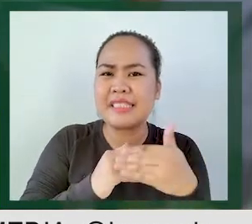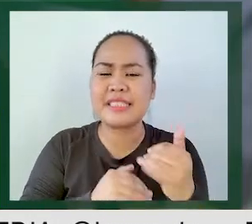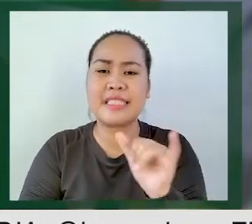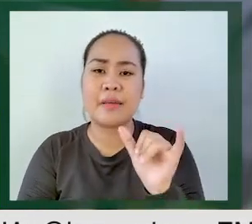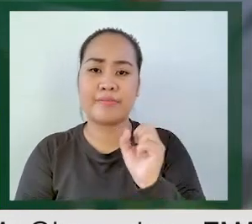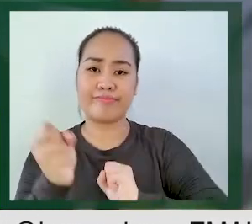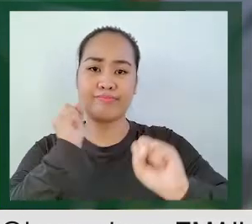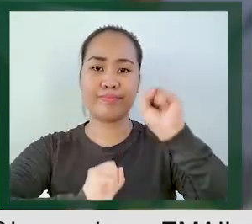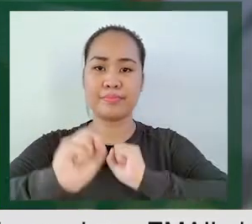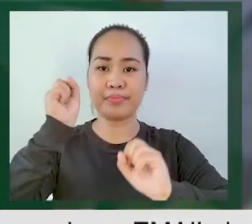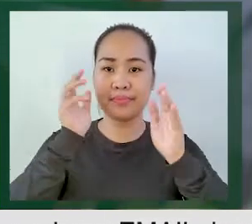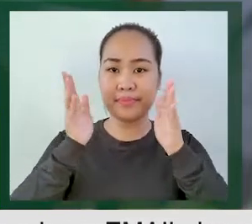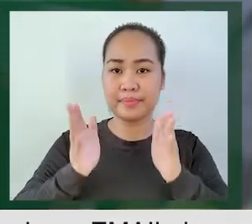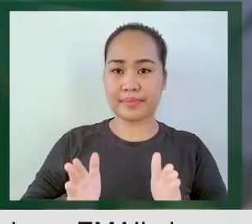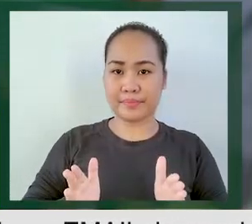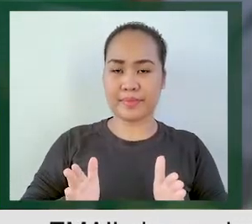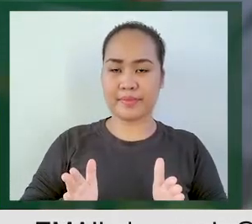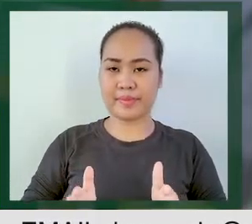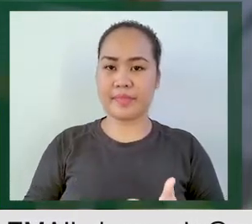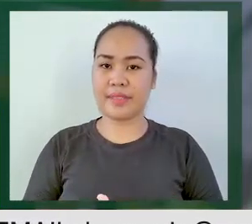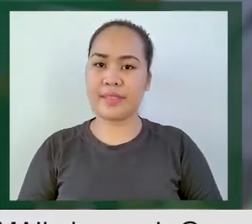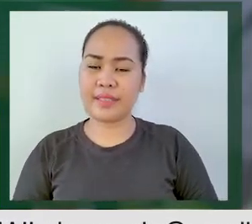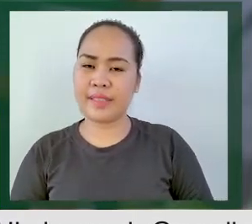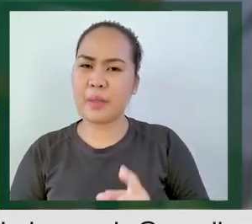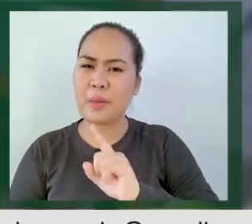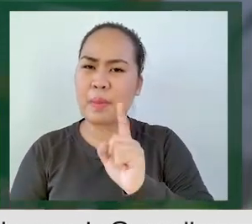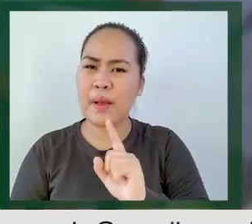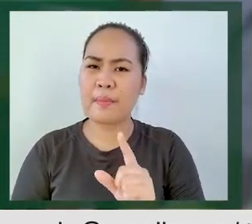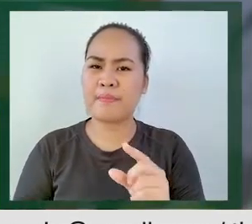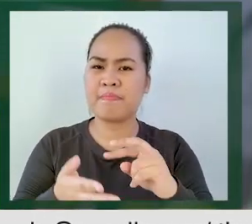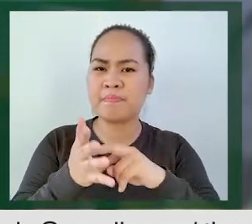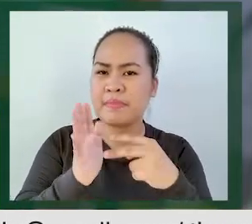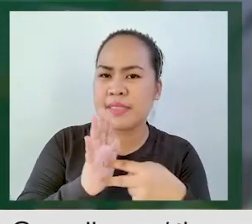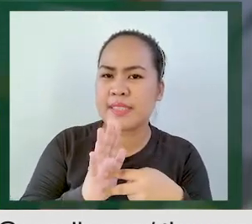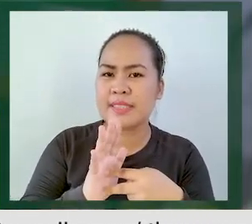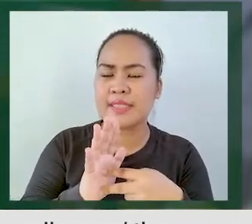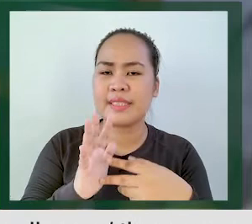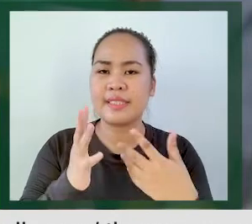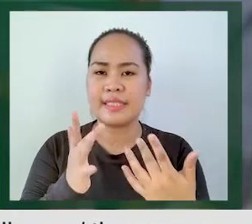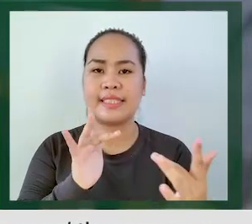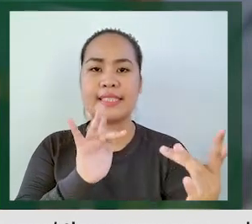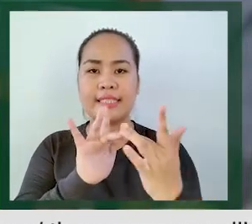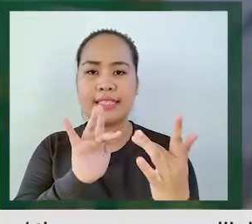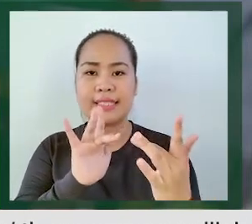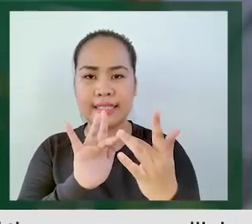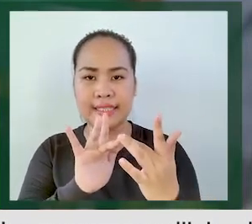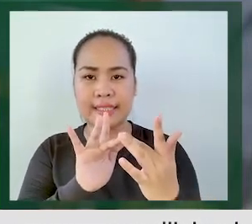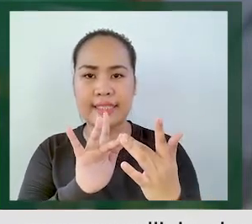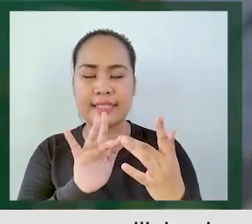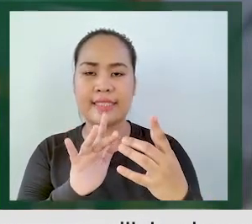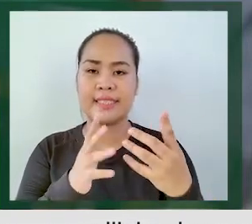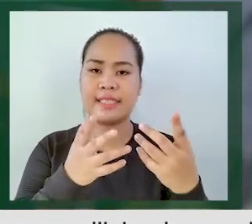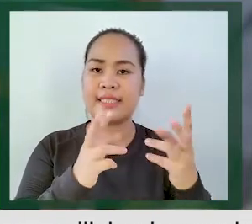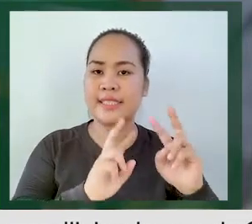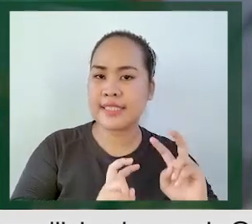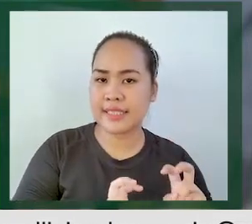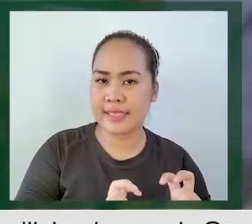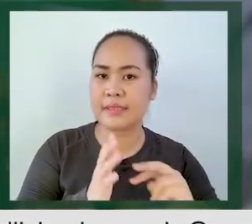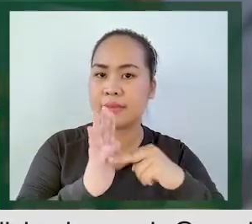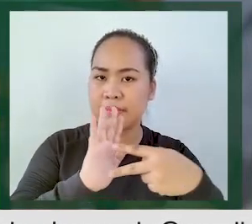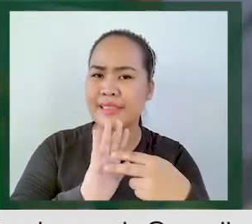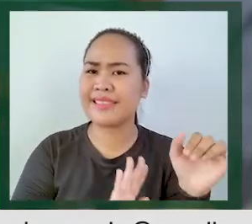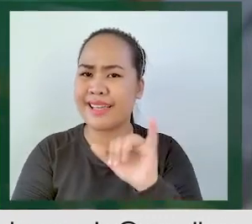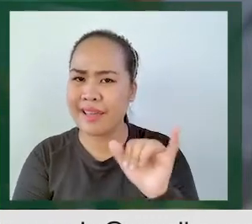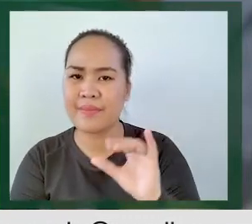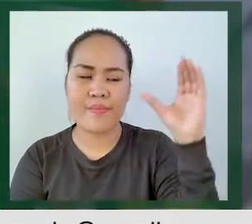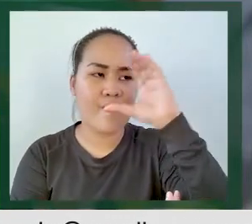Literal yung translation ng contact tracing. Tinitrace kung sino yung mga may contact kayo in the past days,